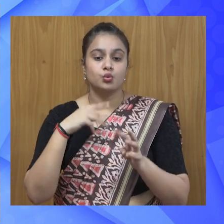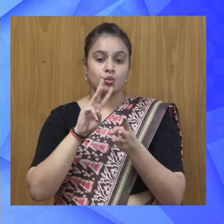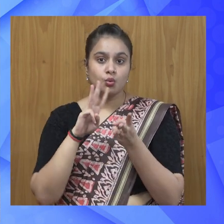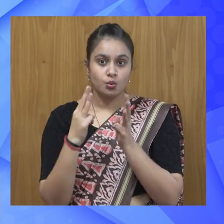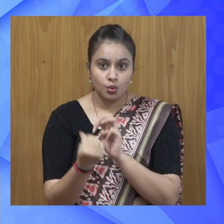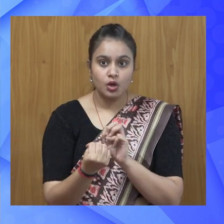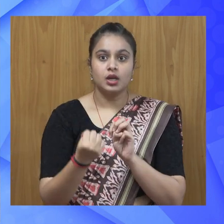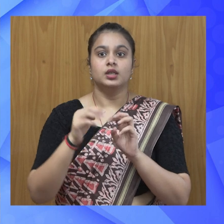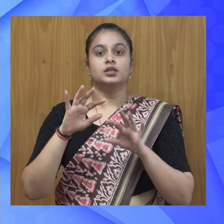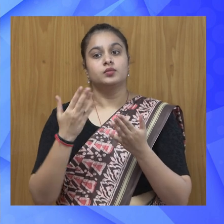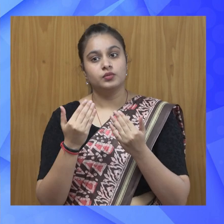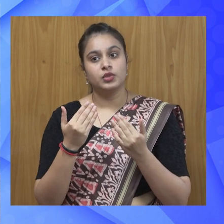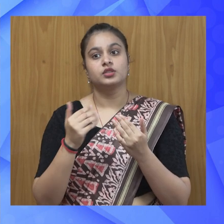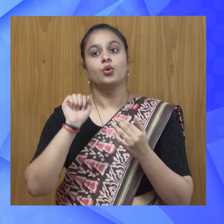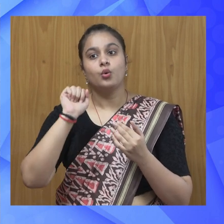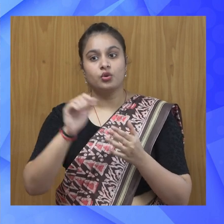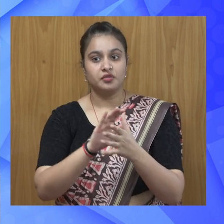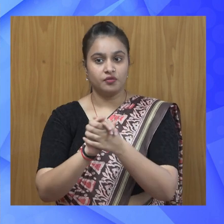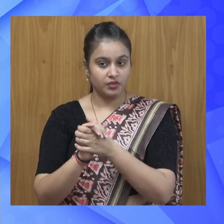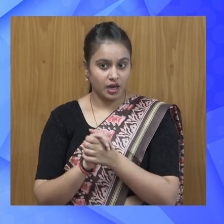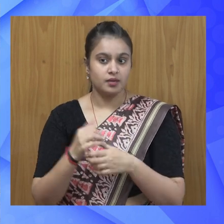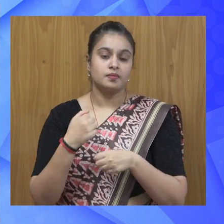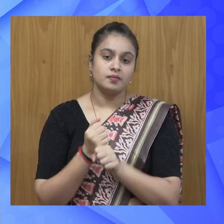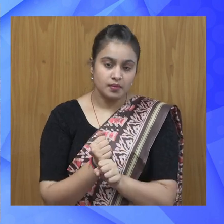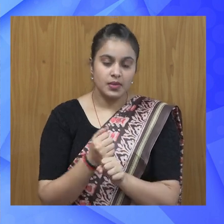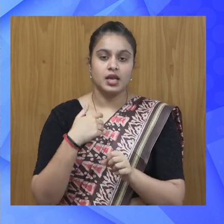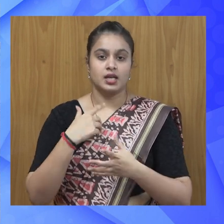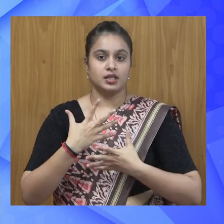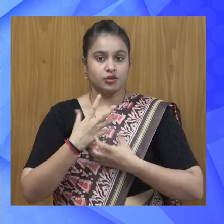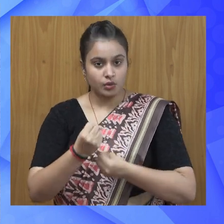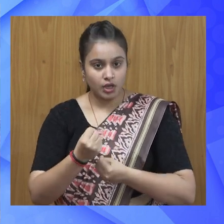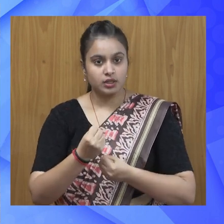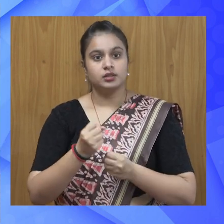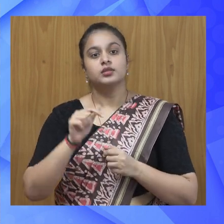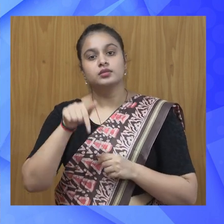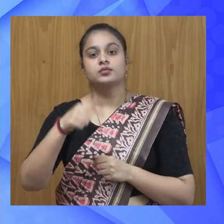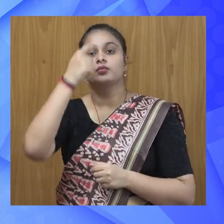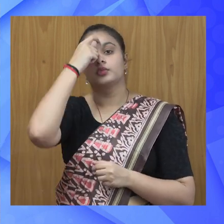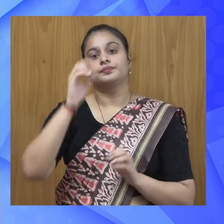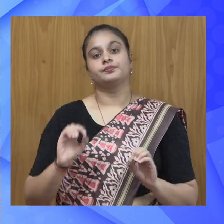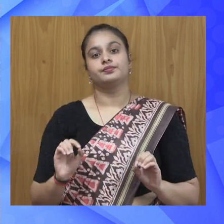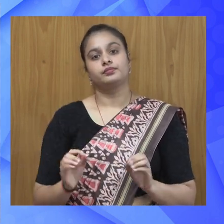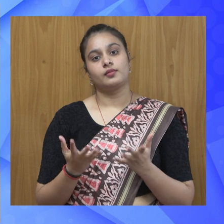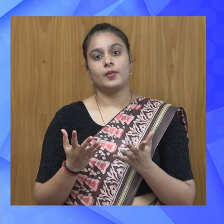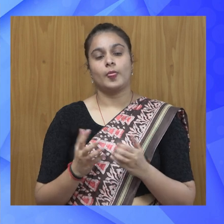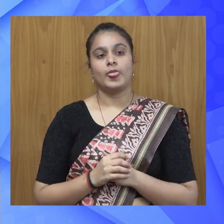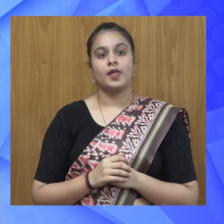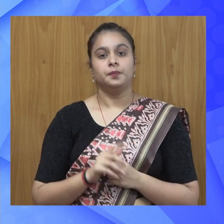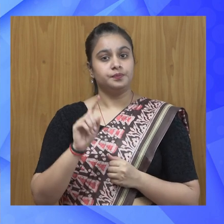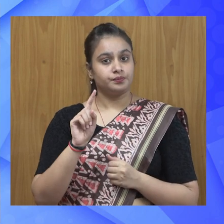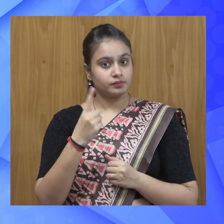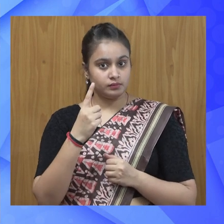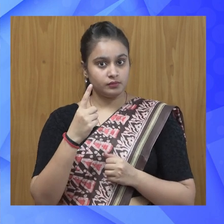टू Friend, you become your friend and then slowly gain trust and there the problem starts. Now once he